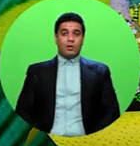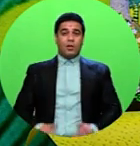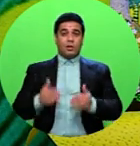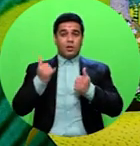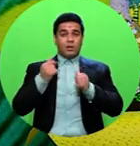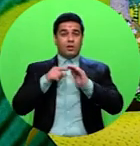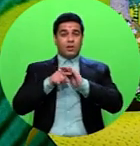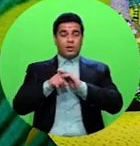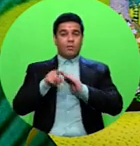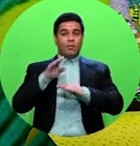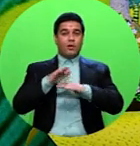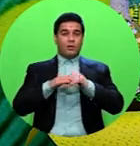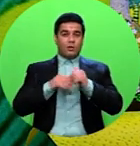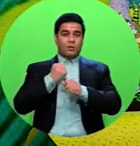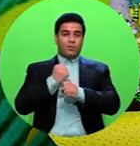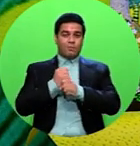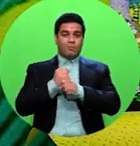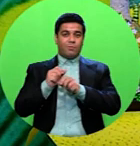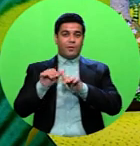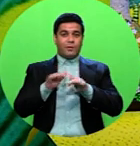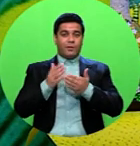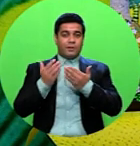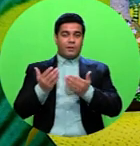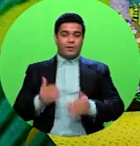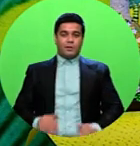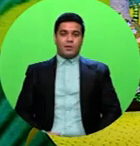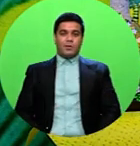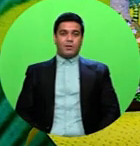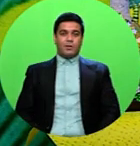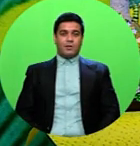Приступаем к нашей практической деятельности.